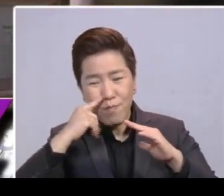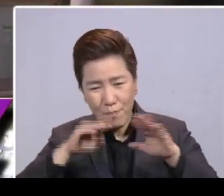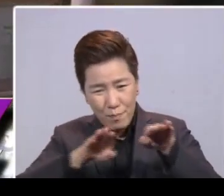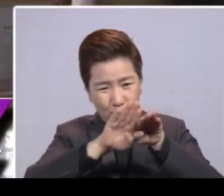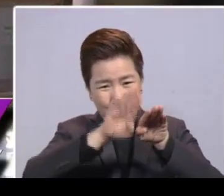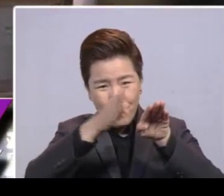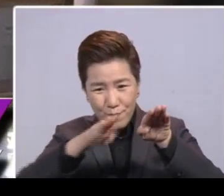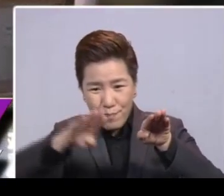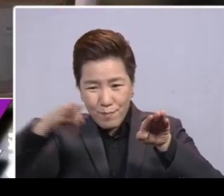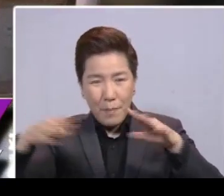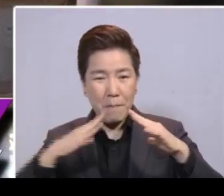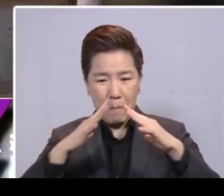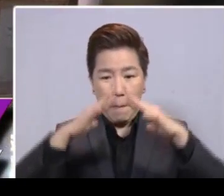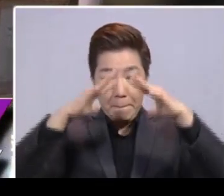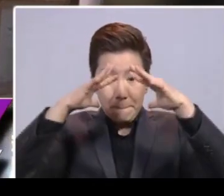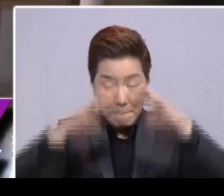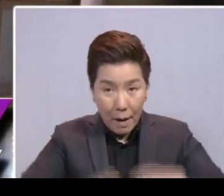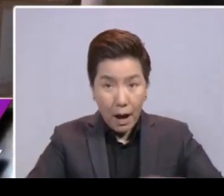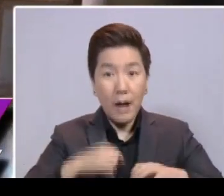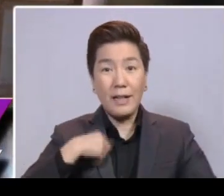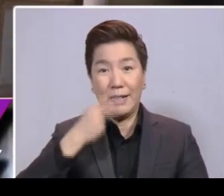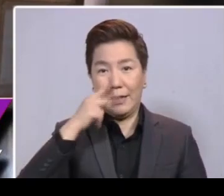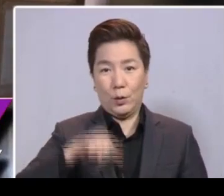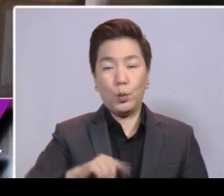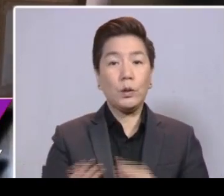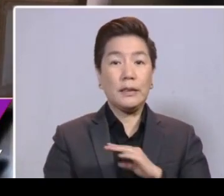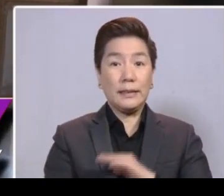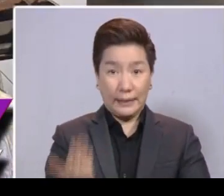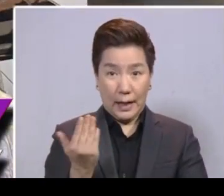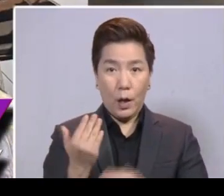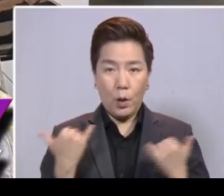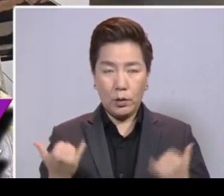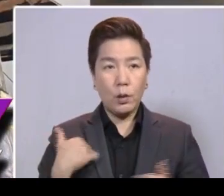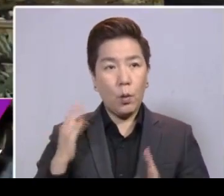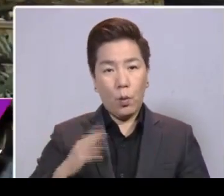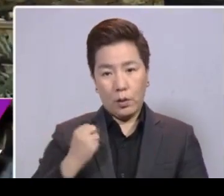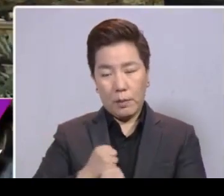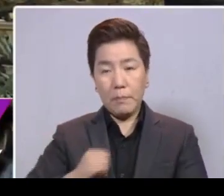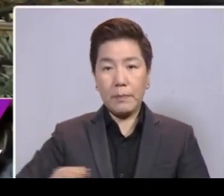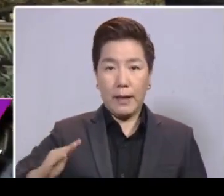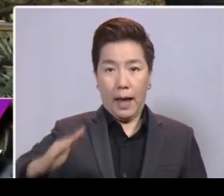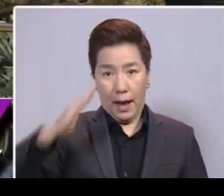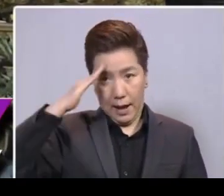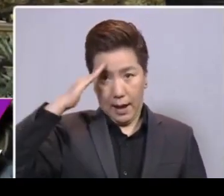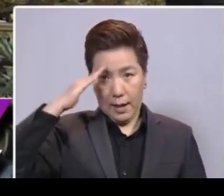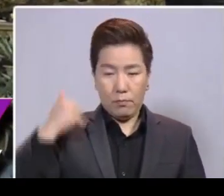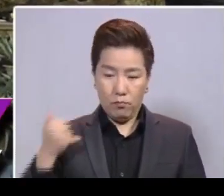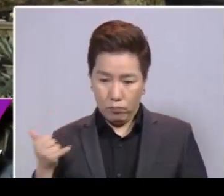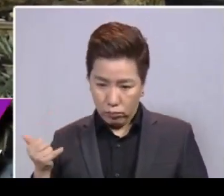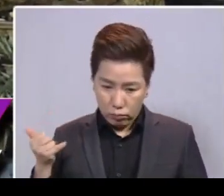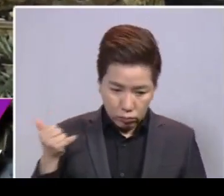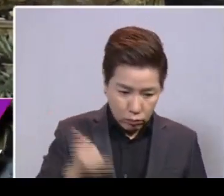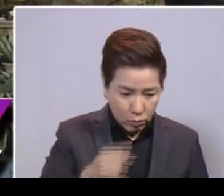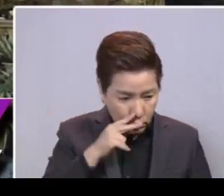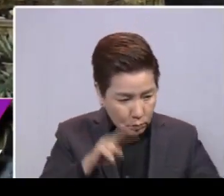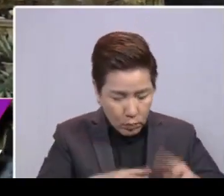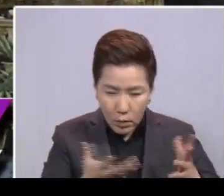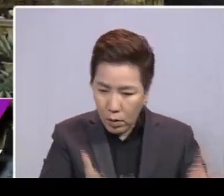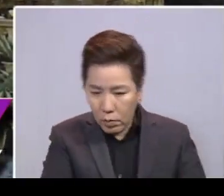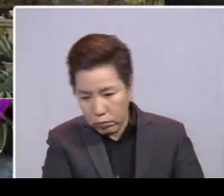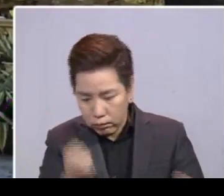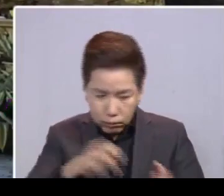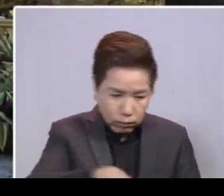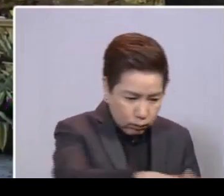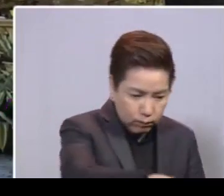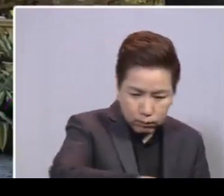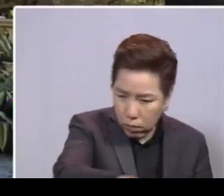เศษกองไม้กองอิฐเนี่ยจำนวนมากซึ่งเมื่อช่วงเช้าวันนี้เองนะครับเจ้าหน้าที่ทหารในพื้นที่นะฮะก็มาช่วยกันเก็บ